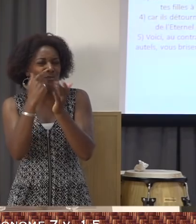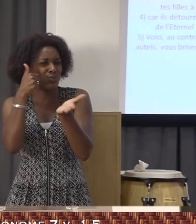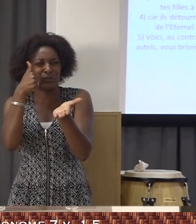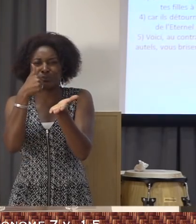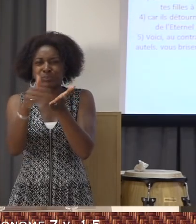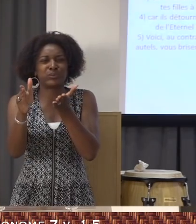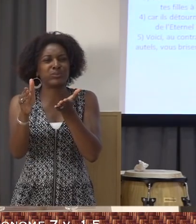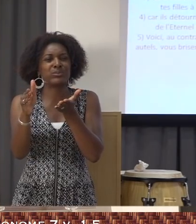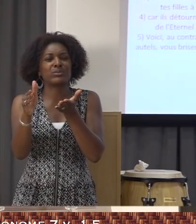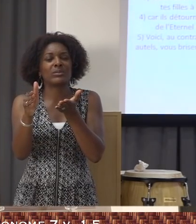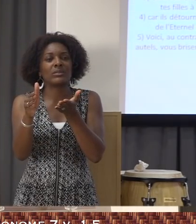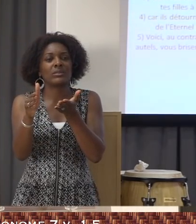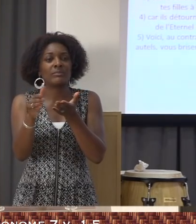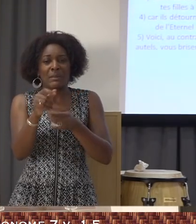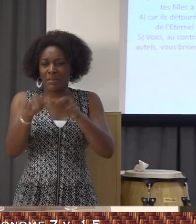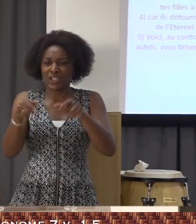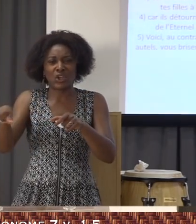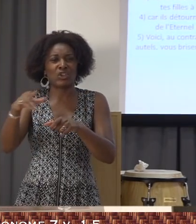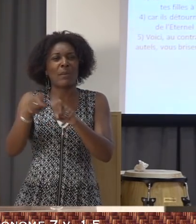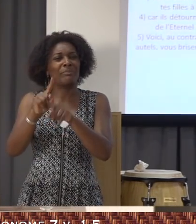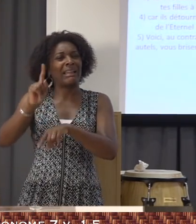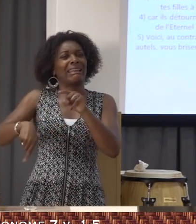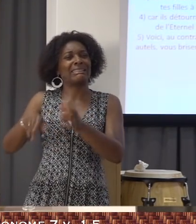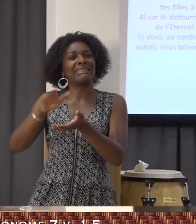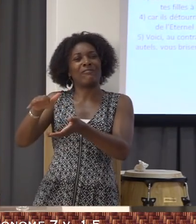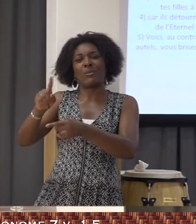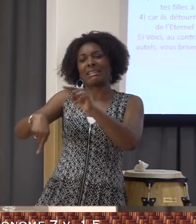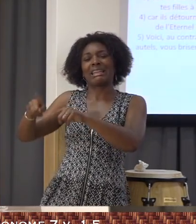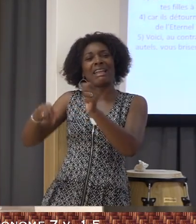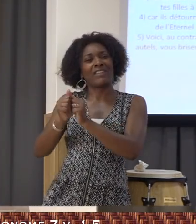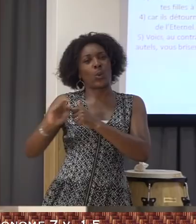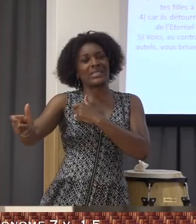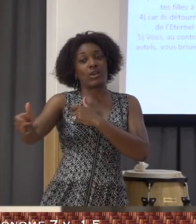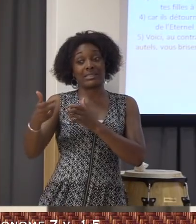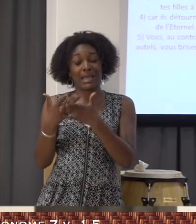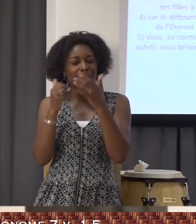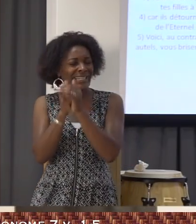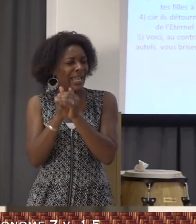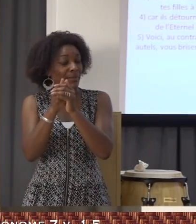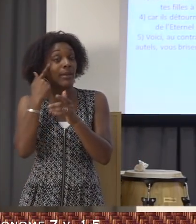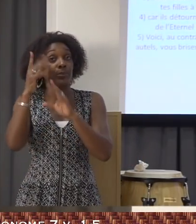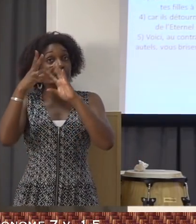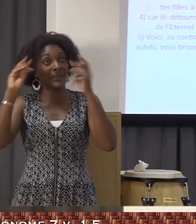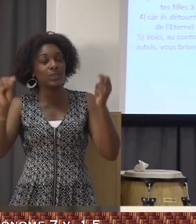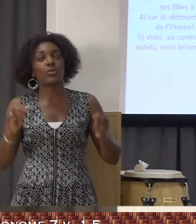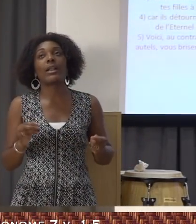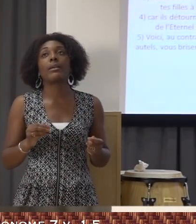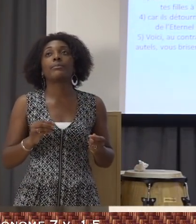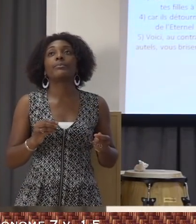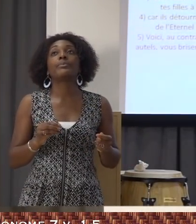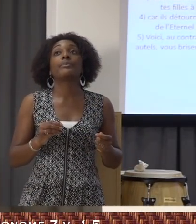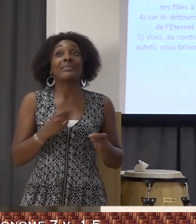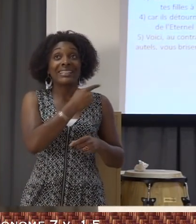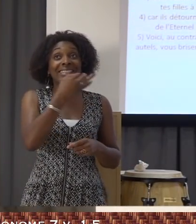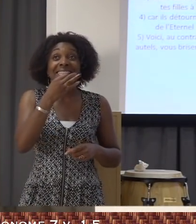de dévouer quelqu'un à l'interdit, avec ses conséquences. La parole dit, vous abattrez